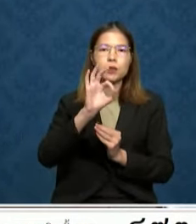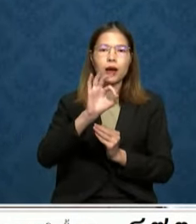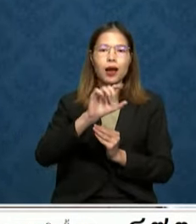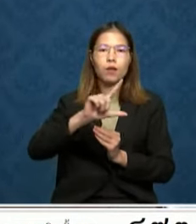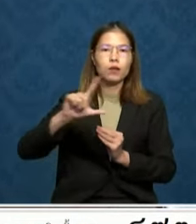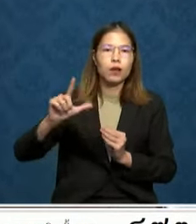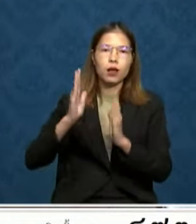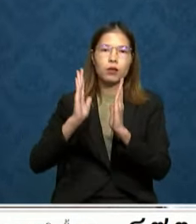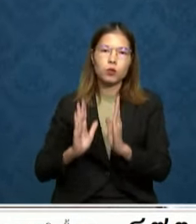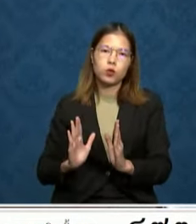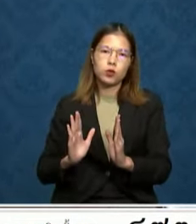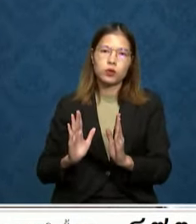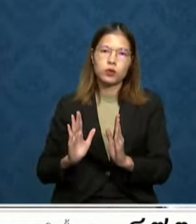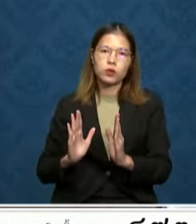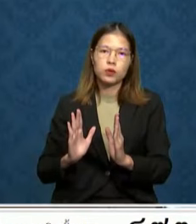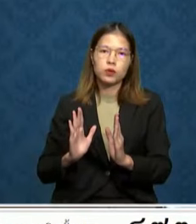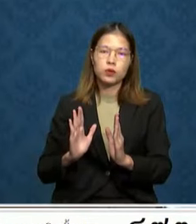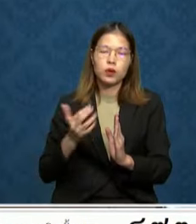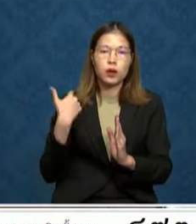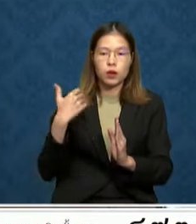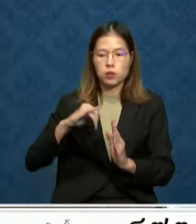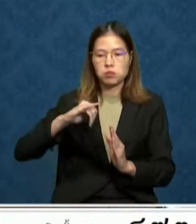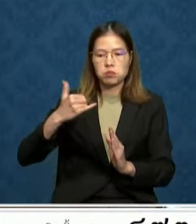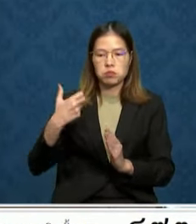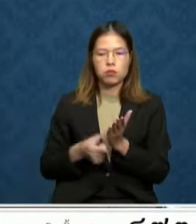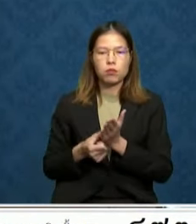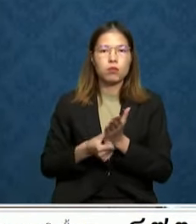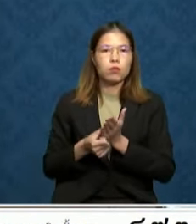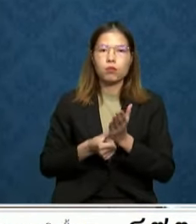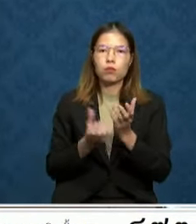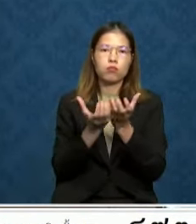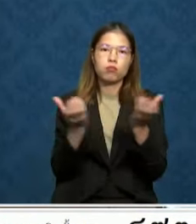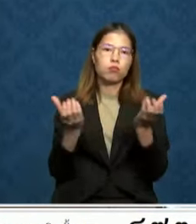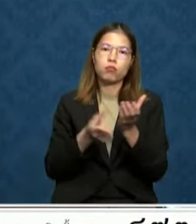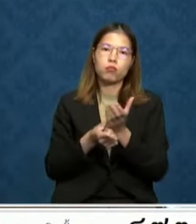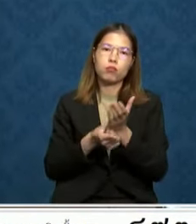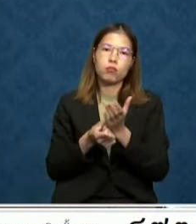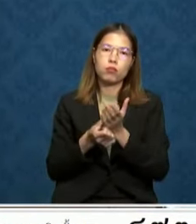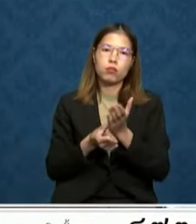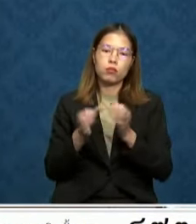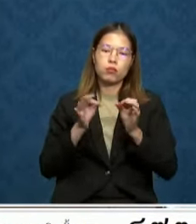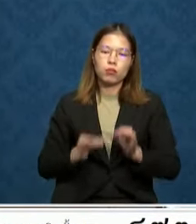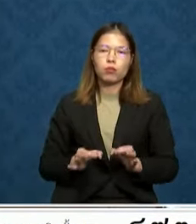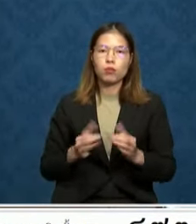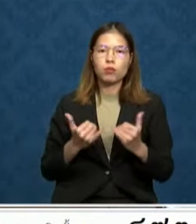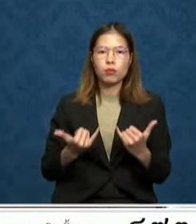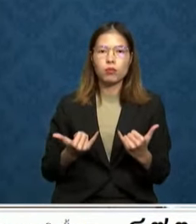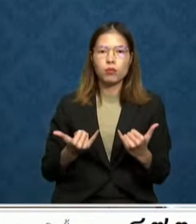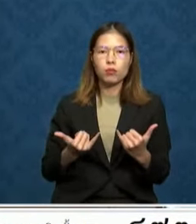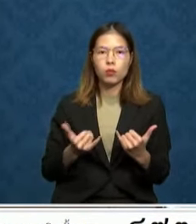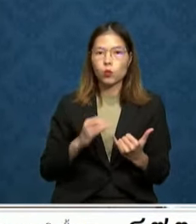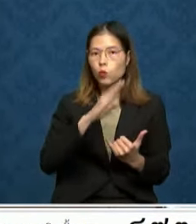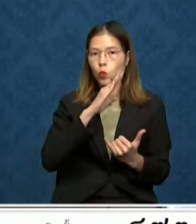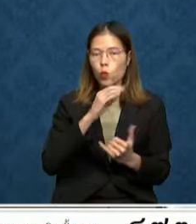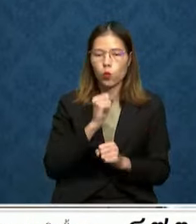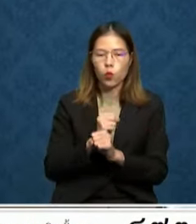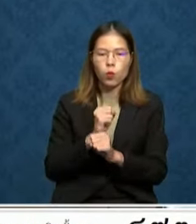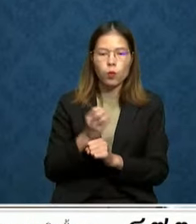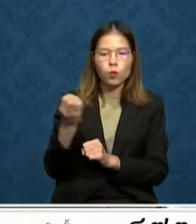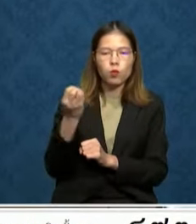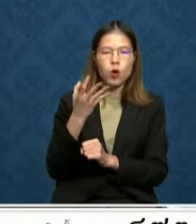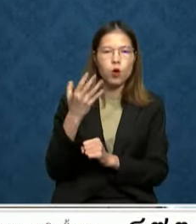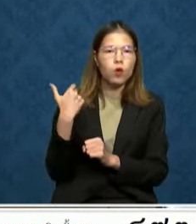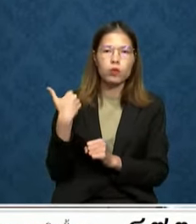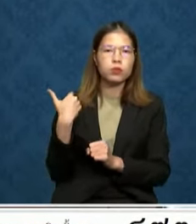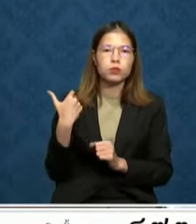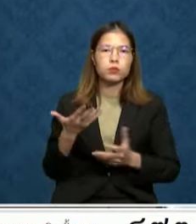จาก 50 ล้านคนแล้อยู่ดี ทานจะมาแก้การภาชามติในรอบนี้โดยท่านจะมาบอกว่า